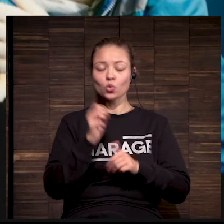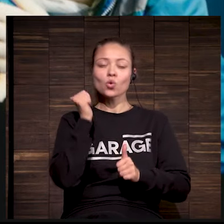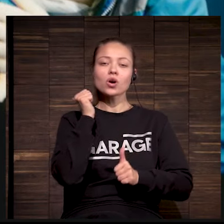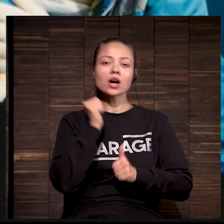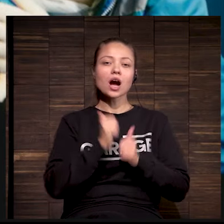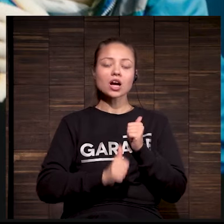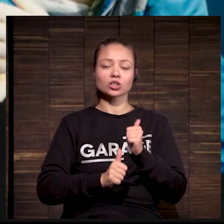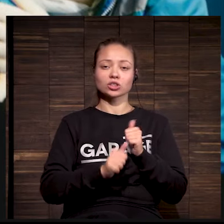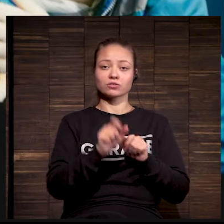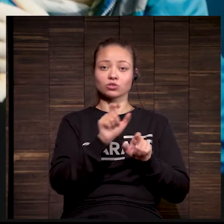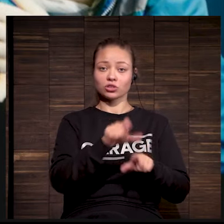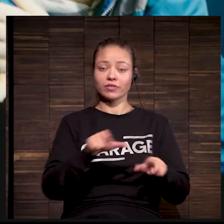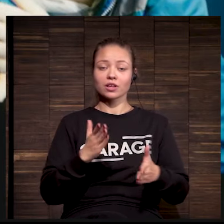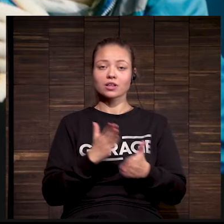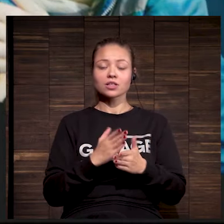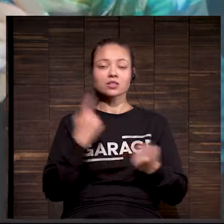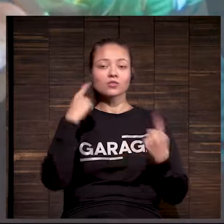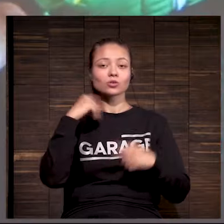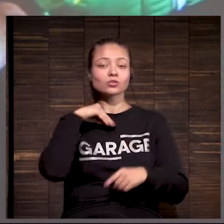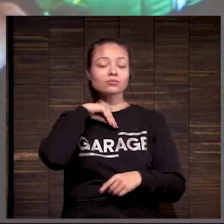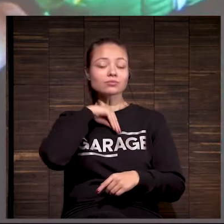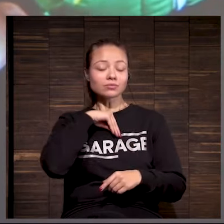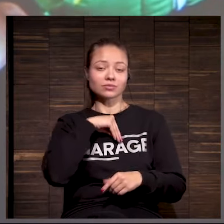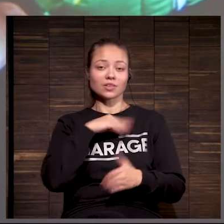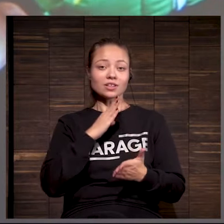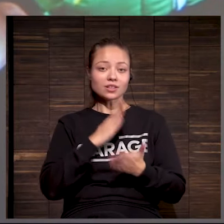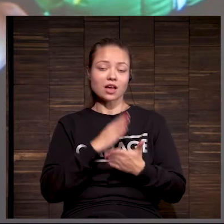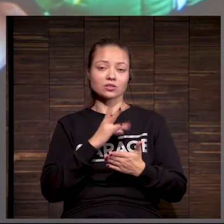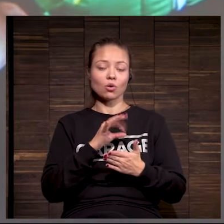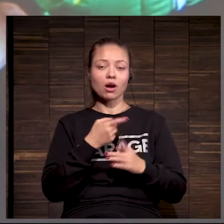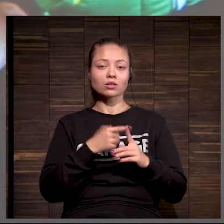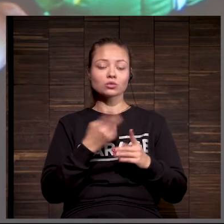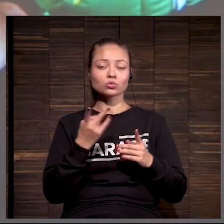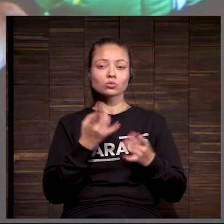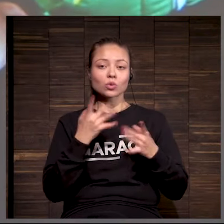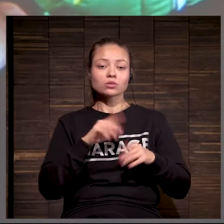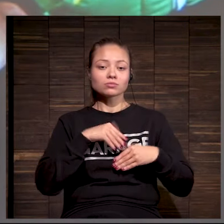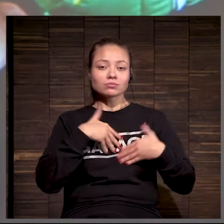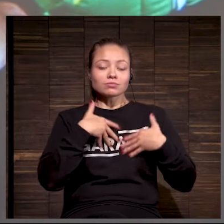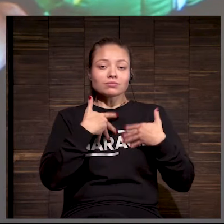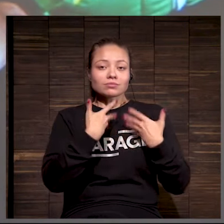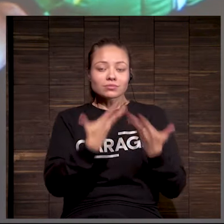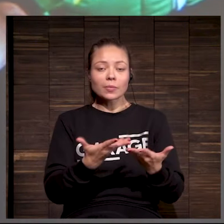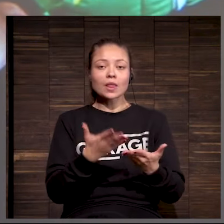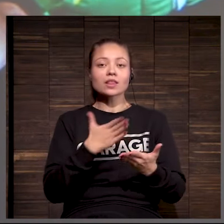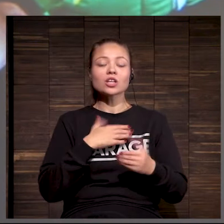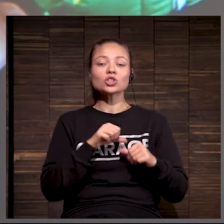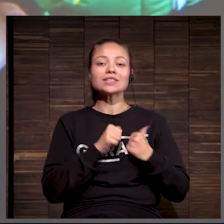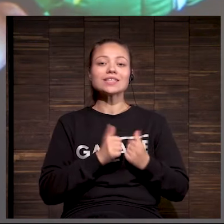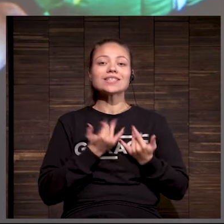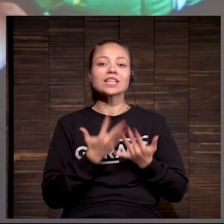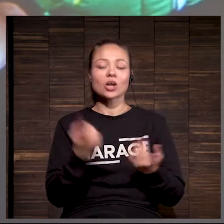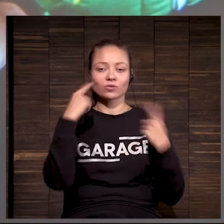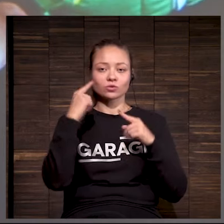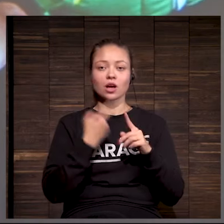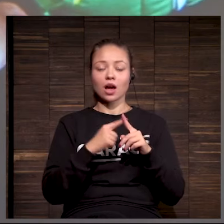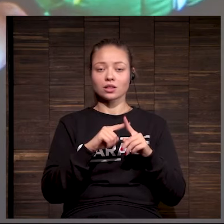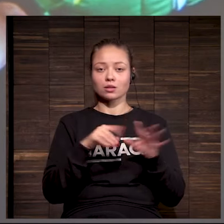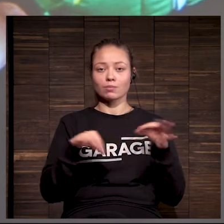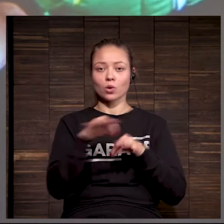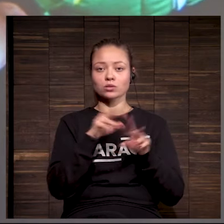творческая жилка ее нужно просто высвободить наше сердце требует фавор чество этот проект называется бас